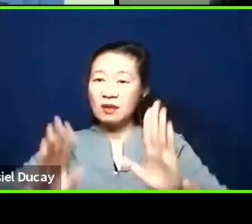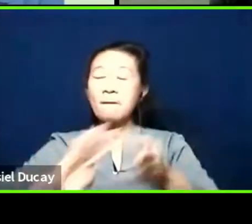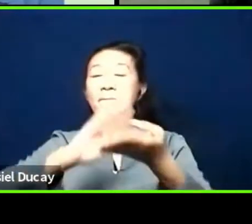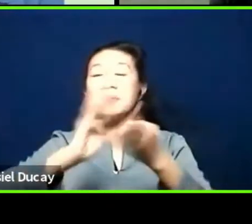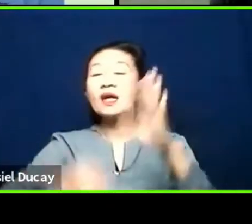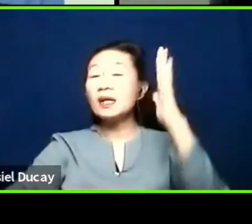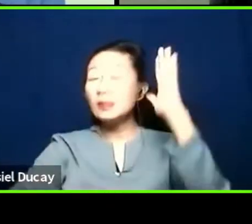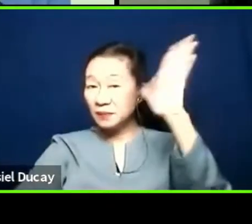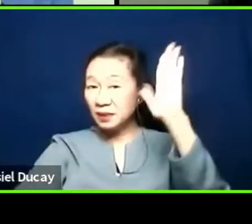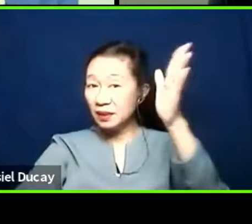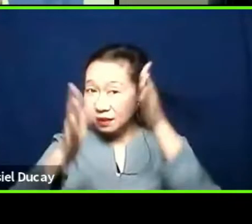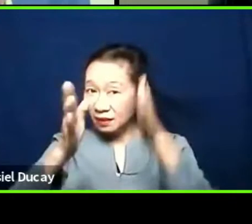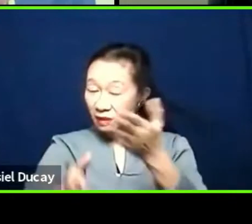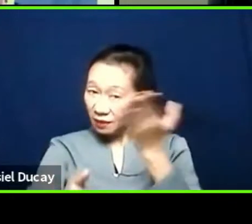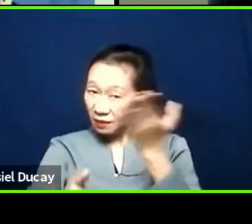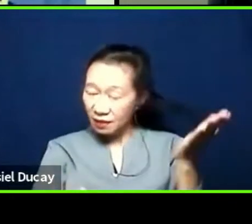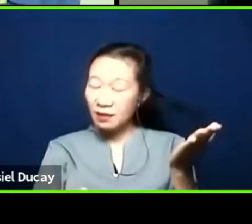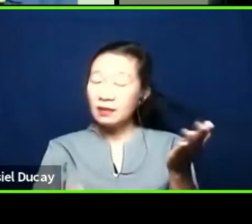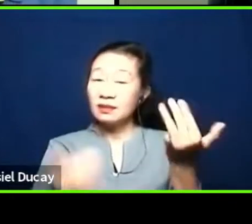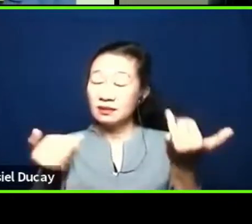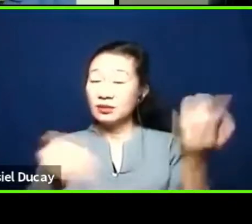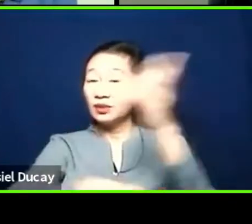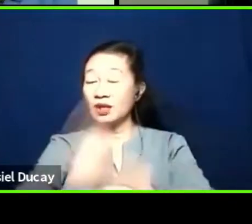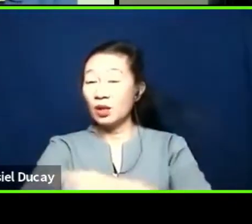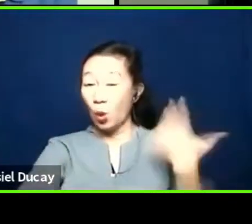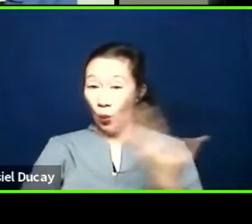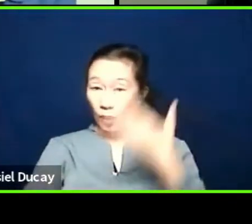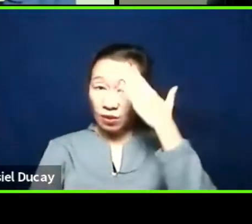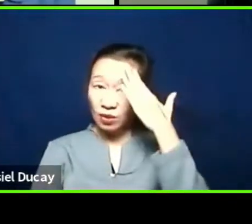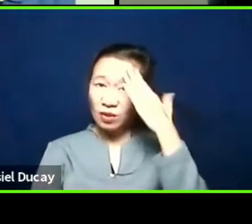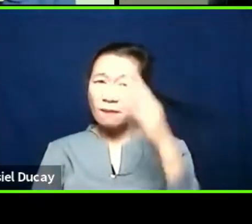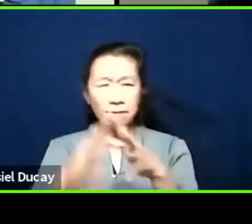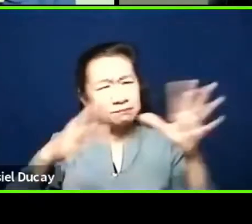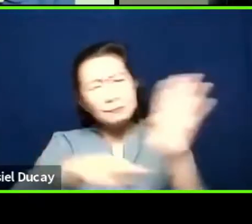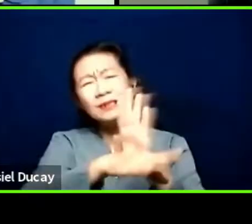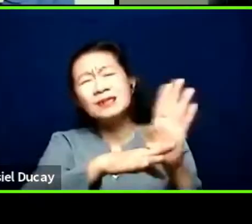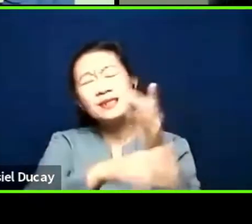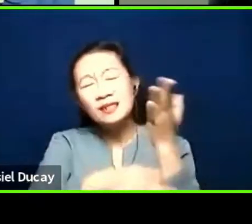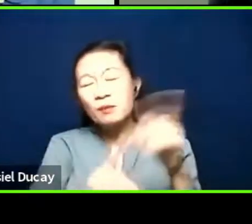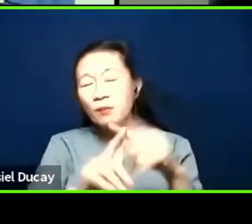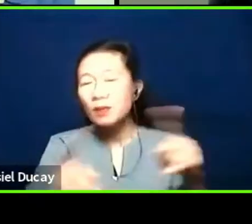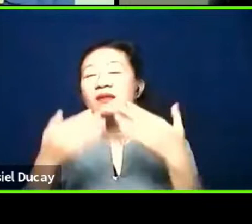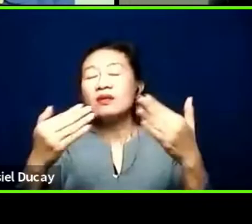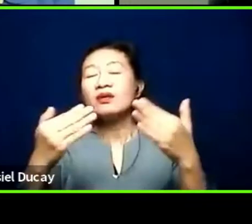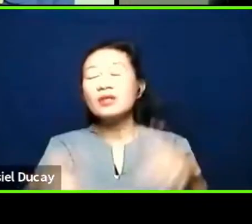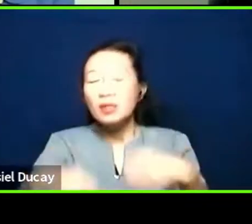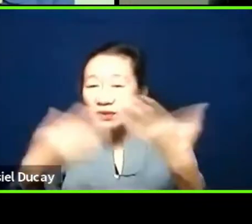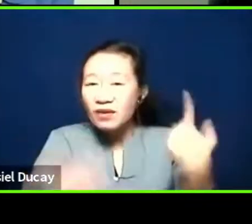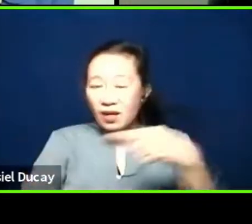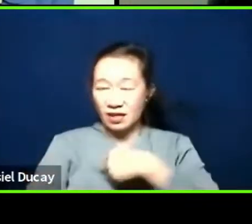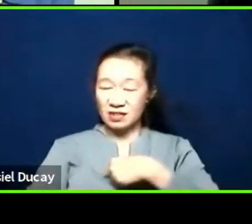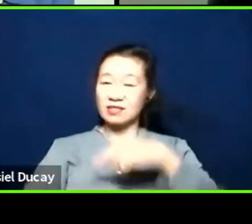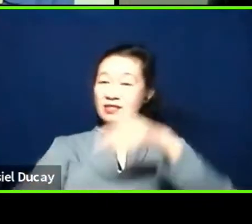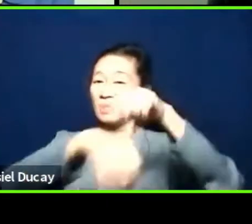ka namin sa araw na ito. Alam namin na busy ka. But thank you that you gave us some time for